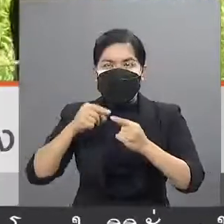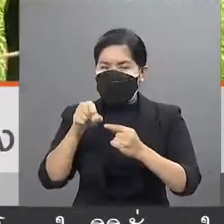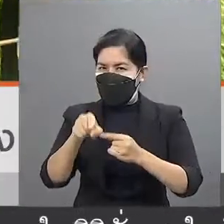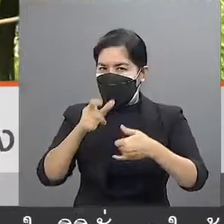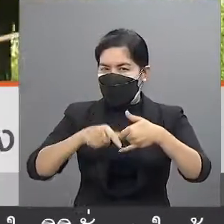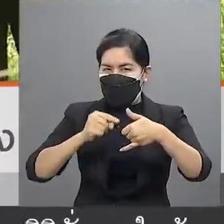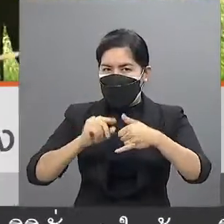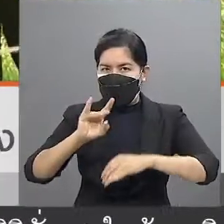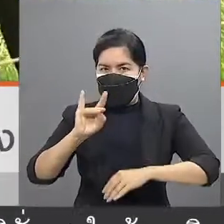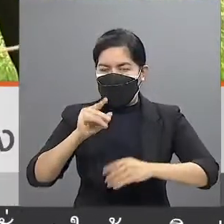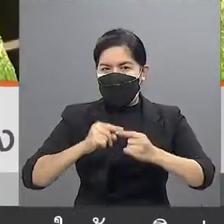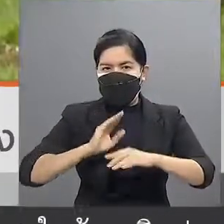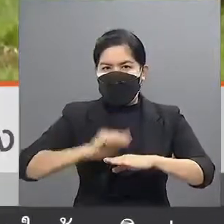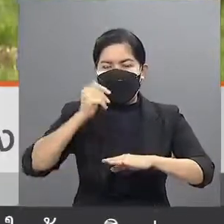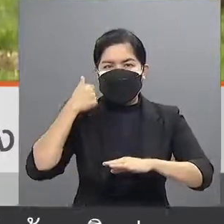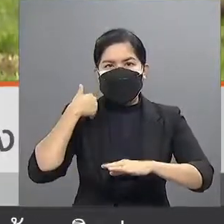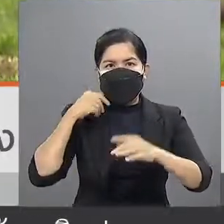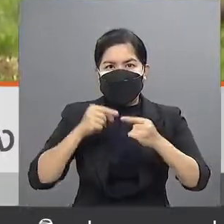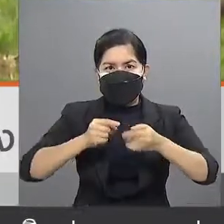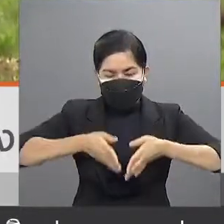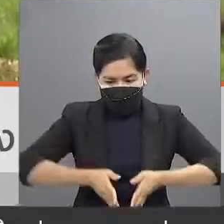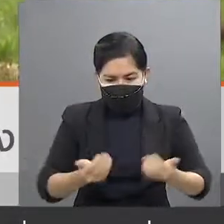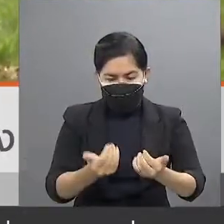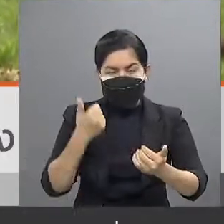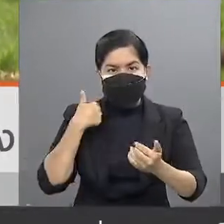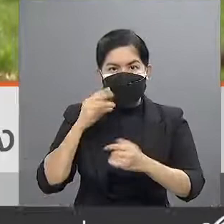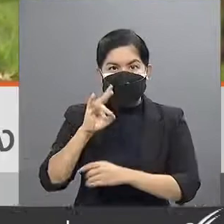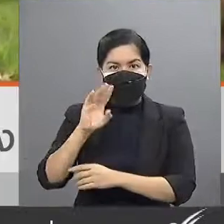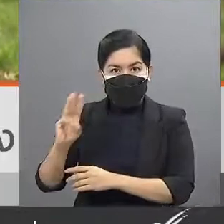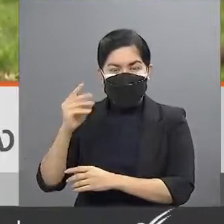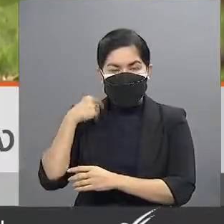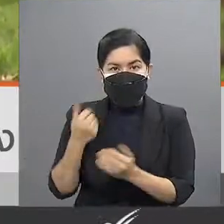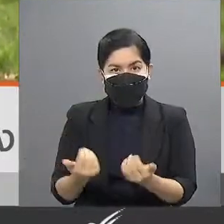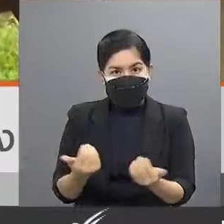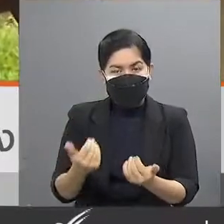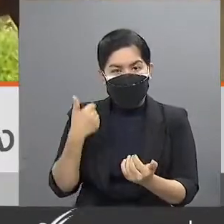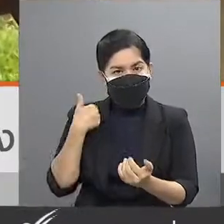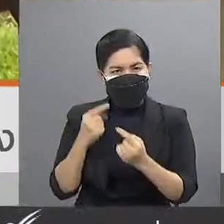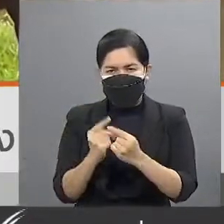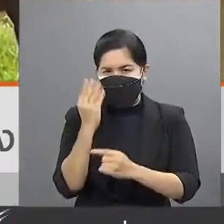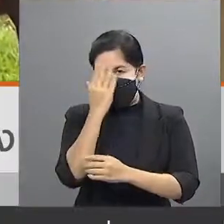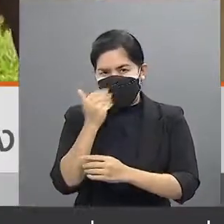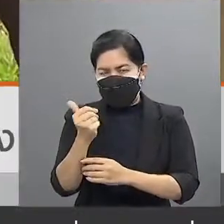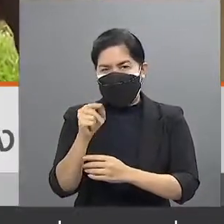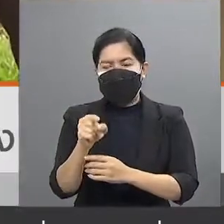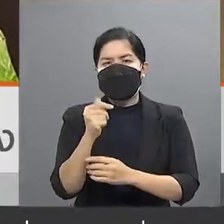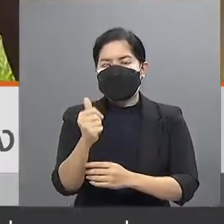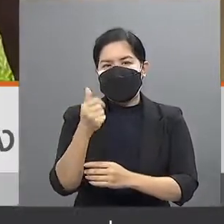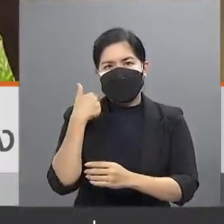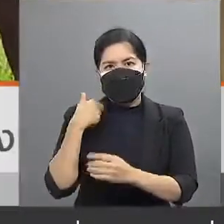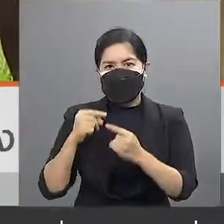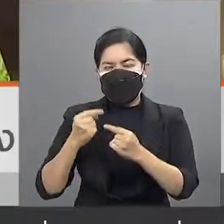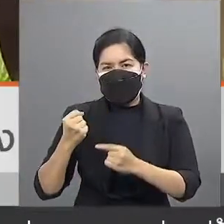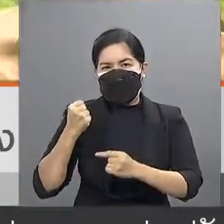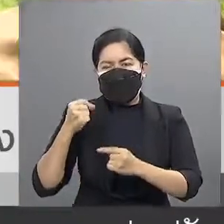พ่อพันธุ์ให้ลูกมาแล้ว76ตัวลูกวัวแต่ละรุ่นที่ผลิตออกมามีความสวยงามได้สัดส่วนและมีความอดทนสูงเพราะเป็นส